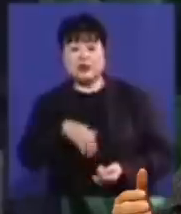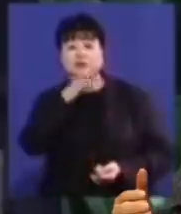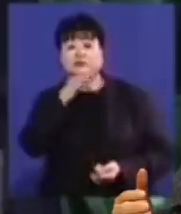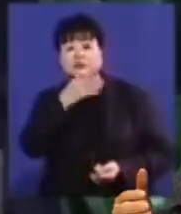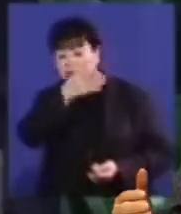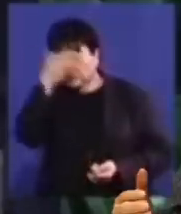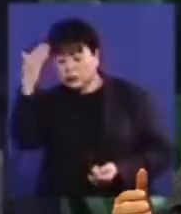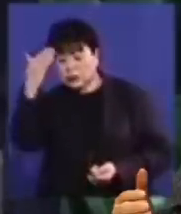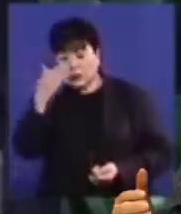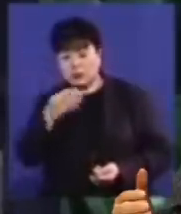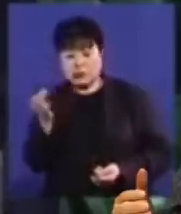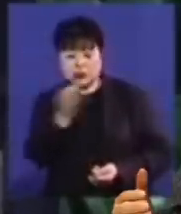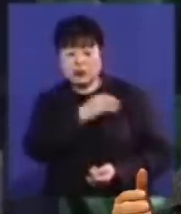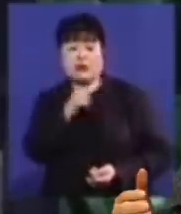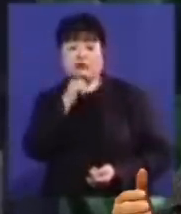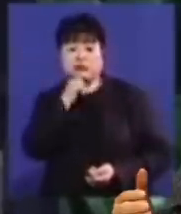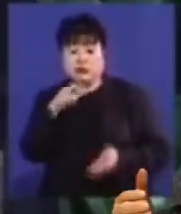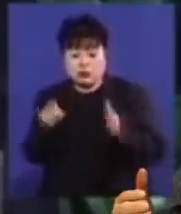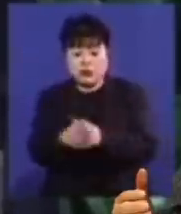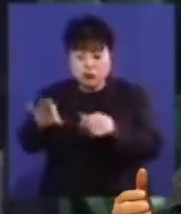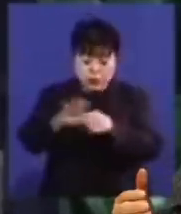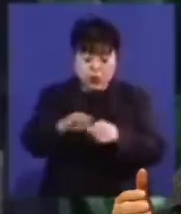없이 믿기만 하면 구원을 얻는다.